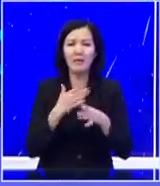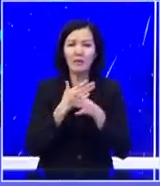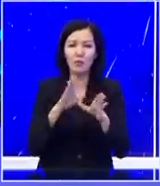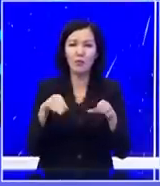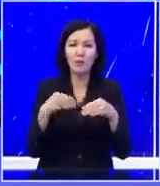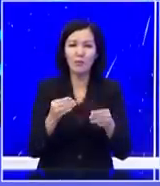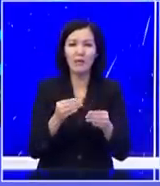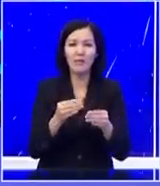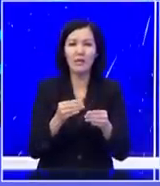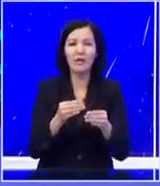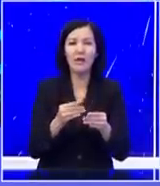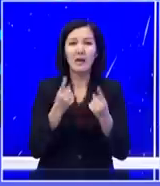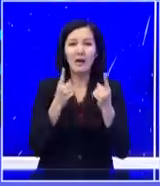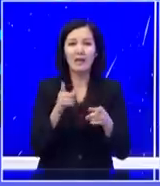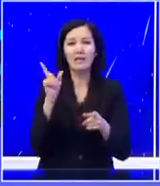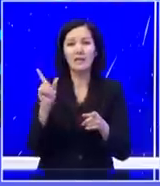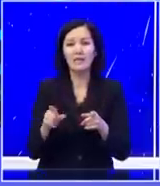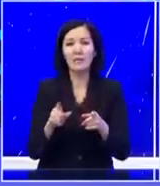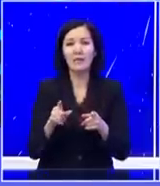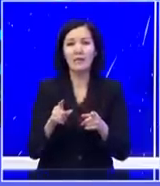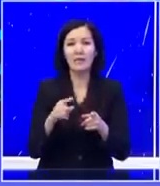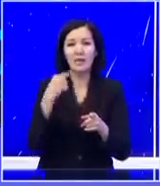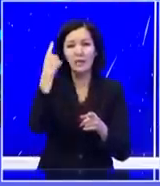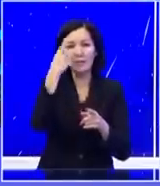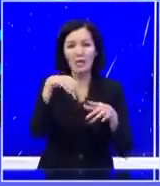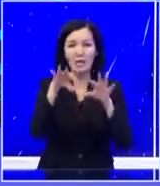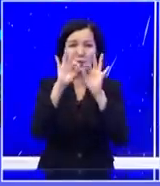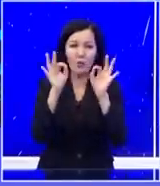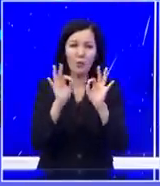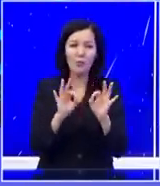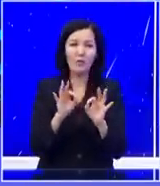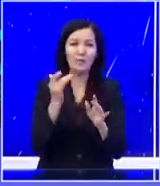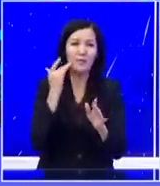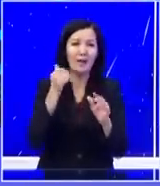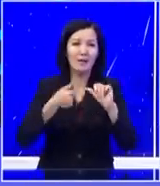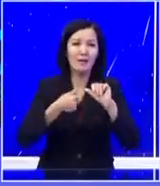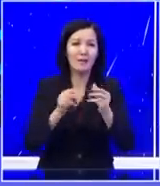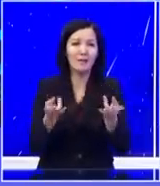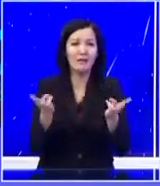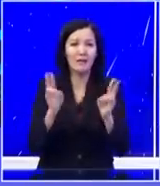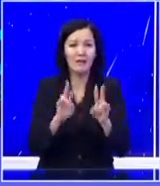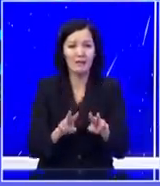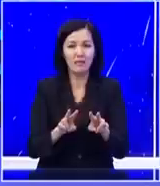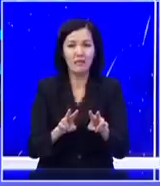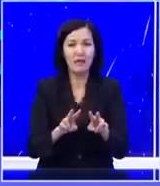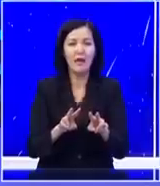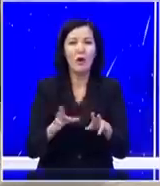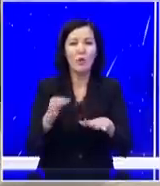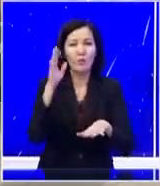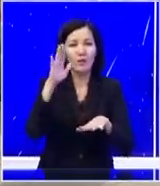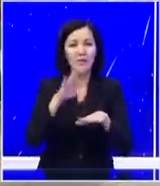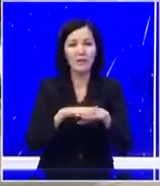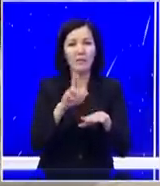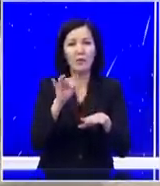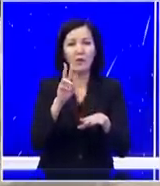көмектесті. Арыс азаматымыздың жарқын бейнесі біздің жадымызда мәңгі сақталады деп жазды аймақ басшысы. Амандығы басулы